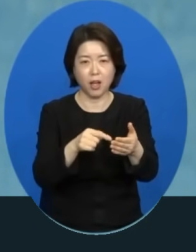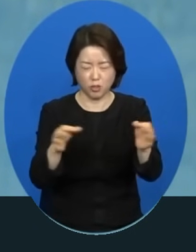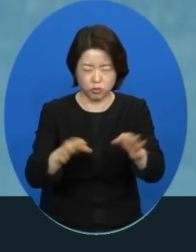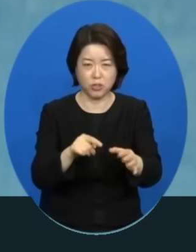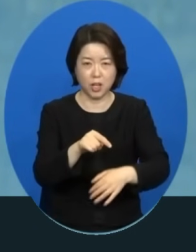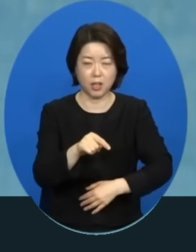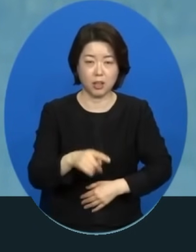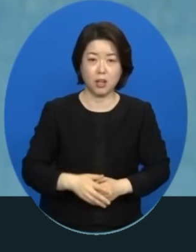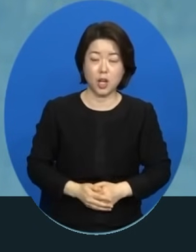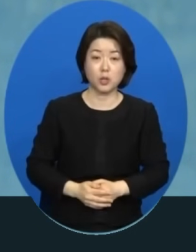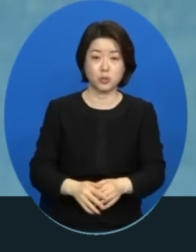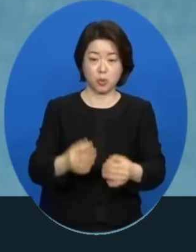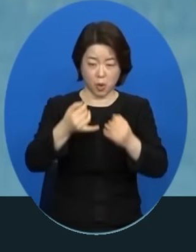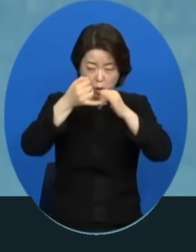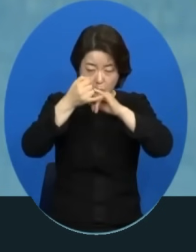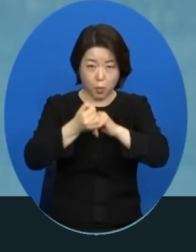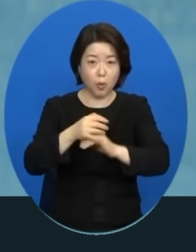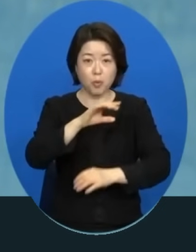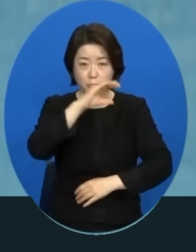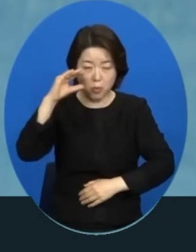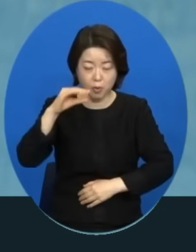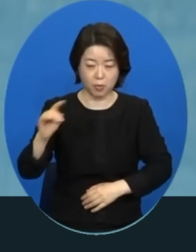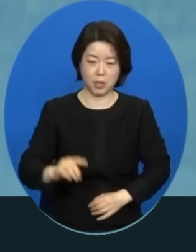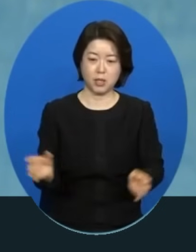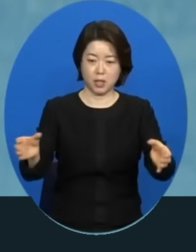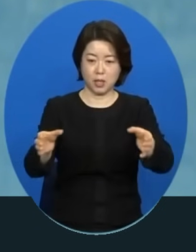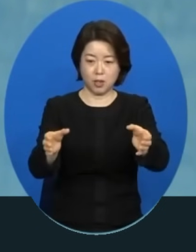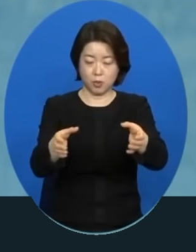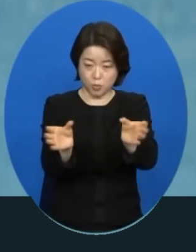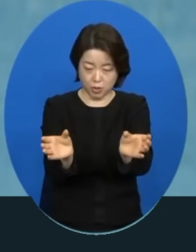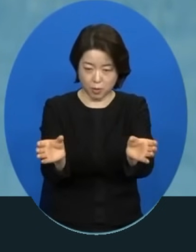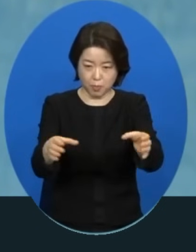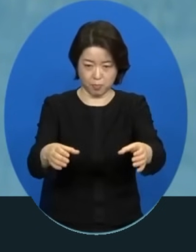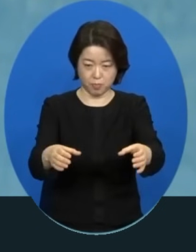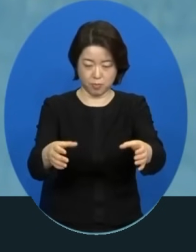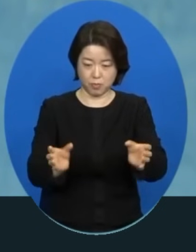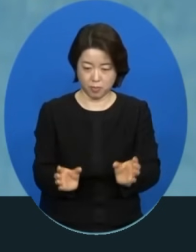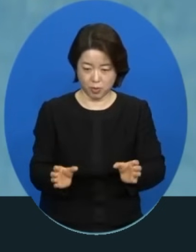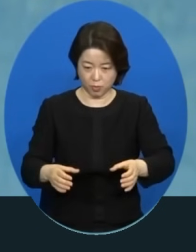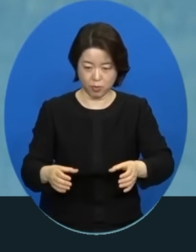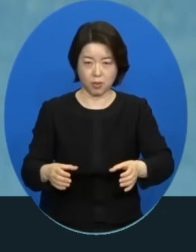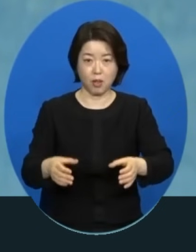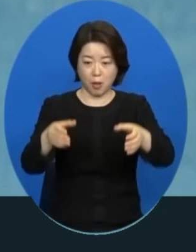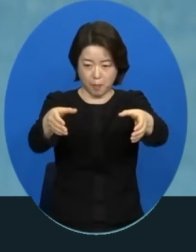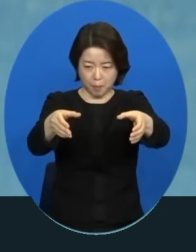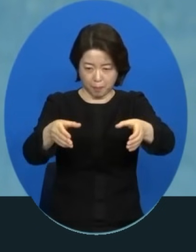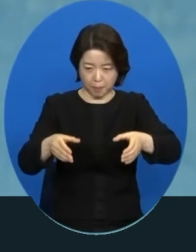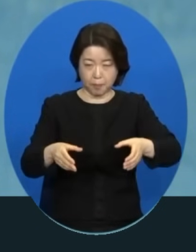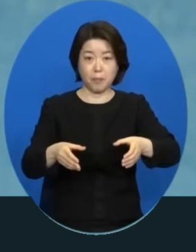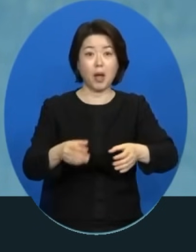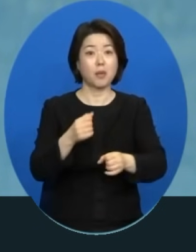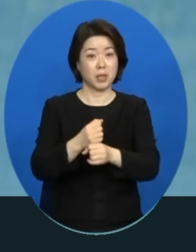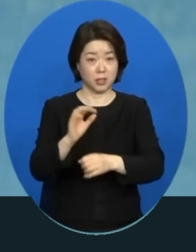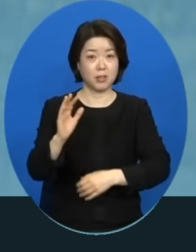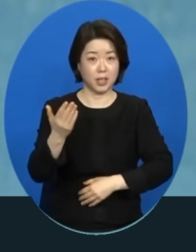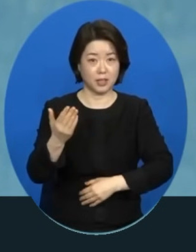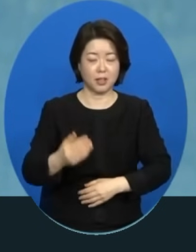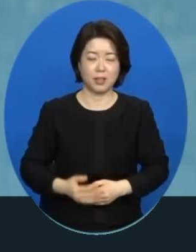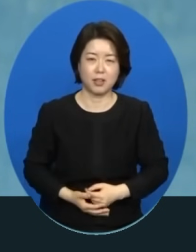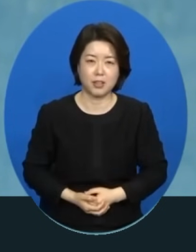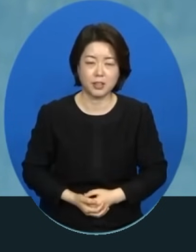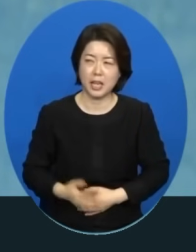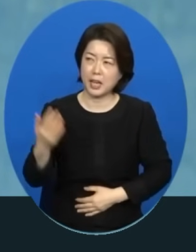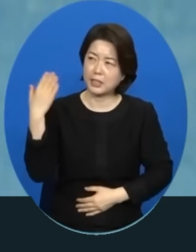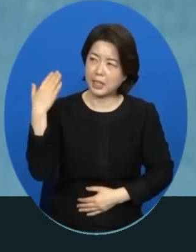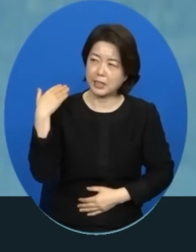반드시 뭘 해야 됩니까? 정렬을 해줘야 돼요. 윌 얼라이먼트. 제가 미국에 있을 때 콜로라도를 가는데 한 뭐 3,000km